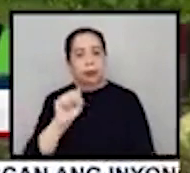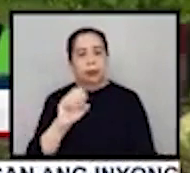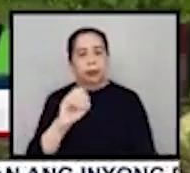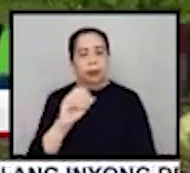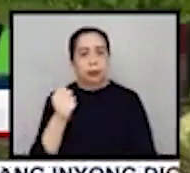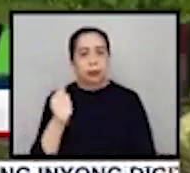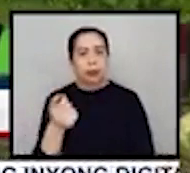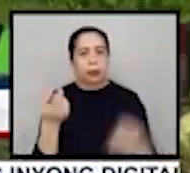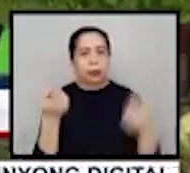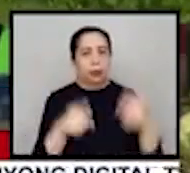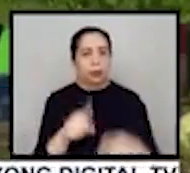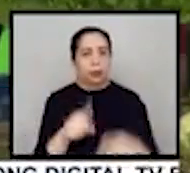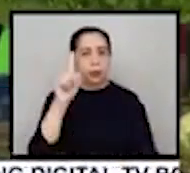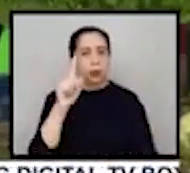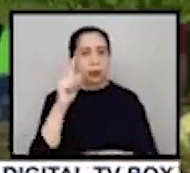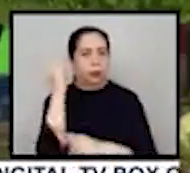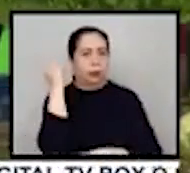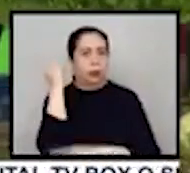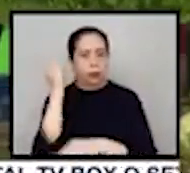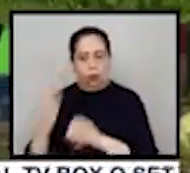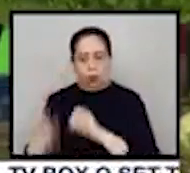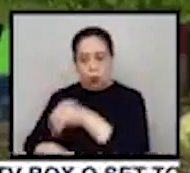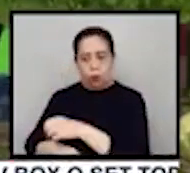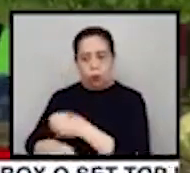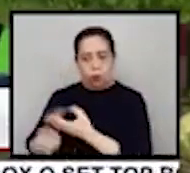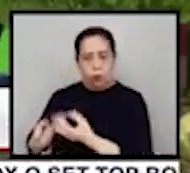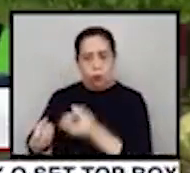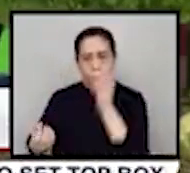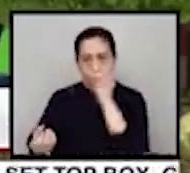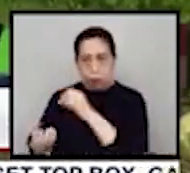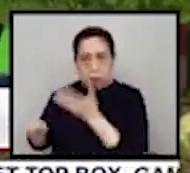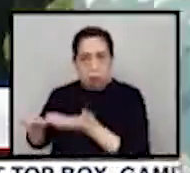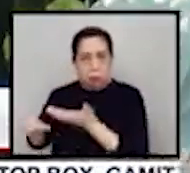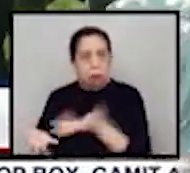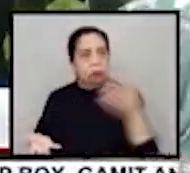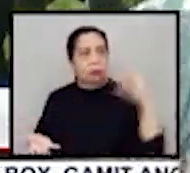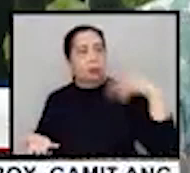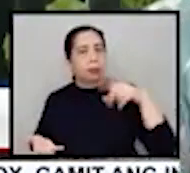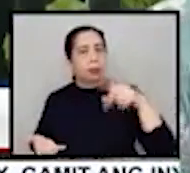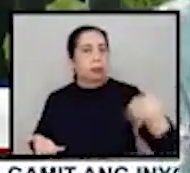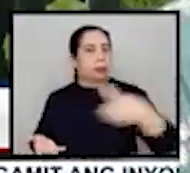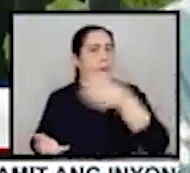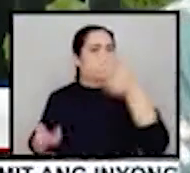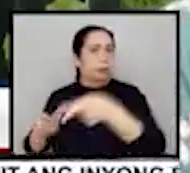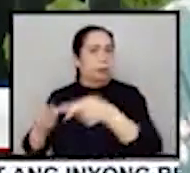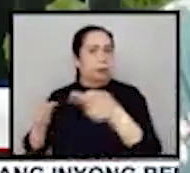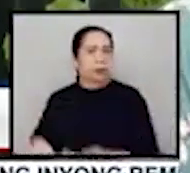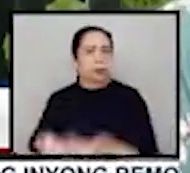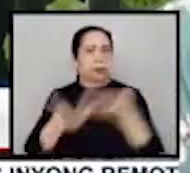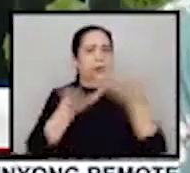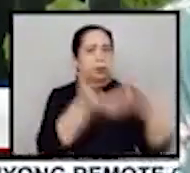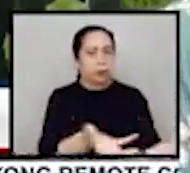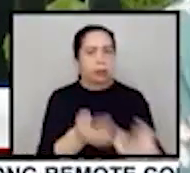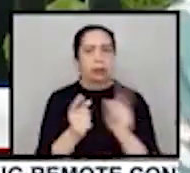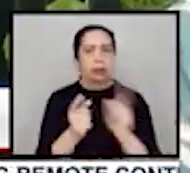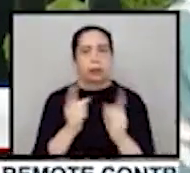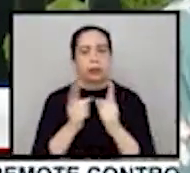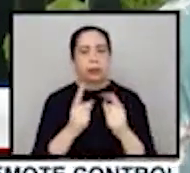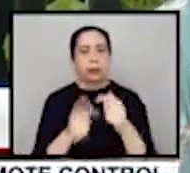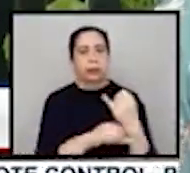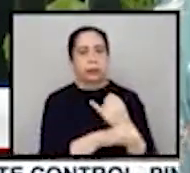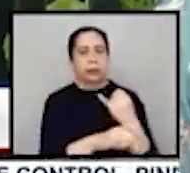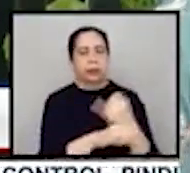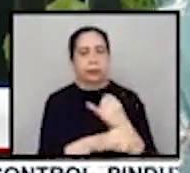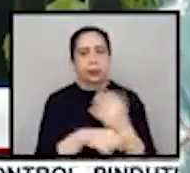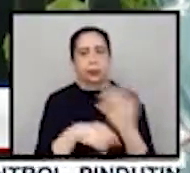one region, yung oversupply, might be beneficial to another region. Meron tayong kausap na mga institutional buyers, no? The